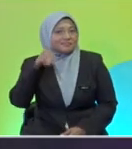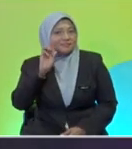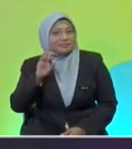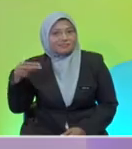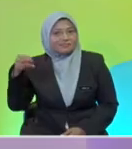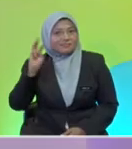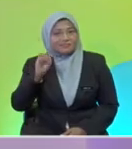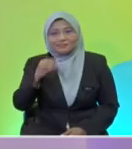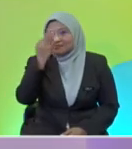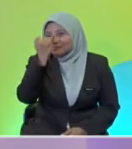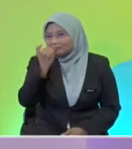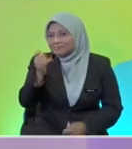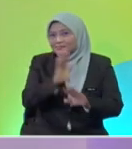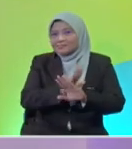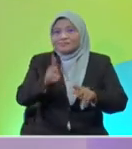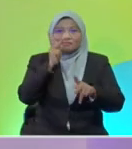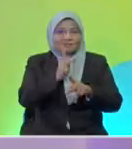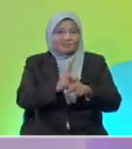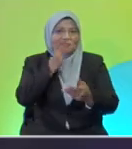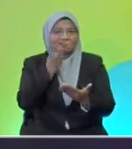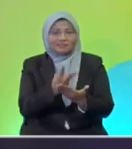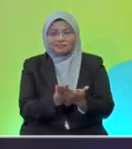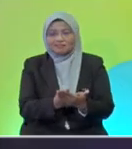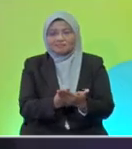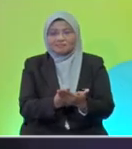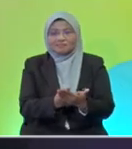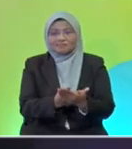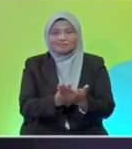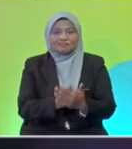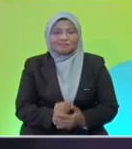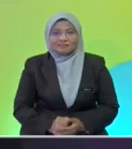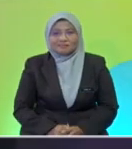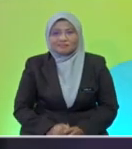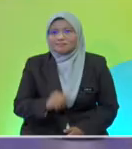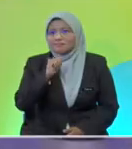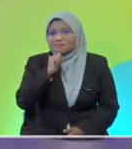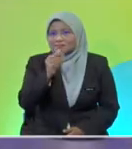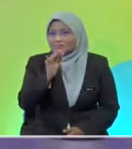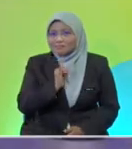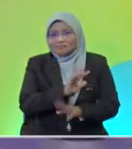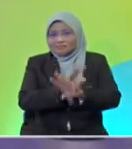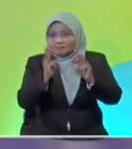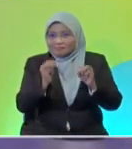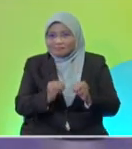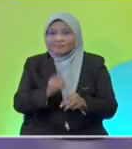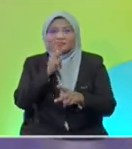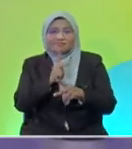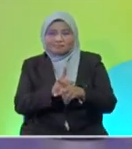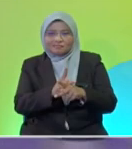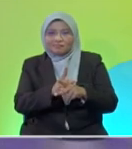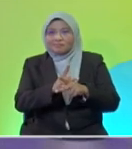umira Mengapa tak simpan uang alamak bukannya saya tanya simpan